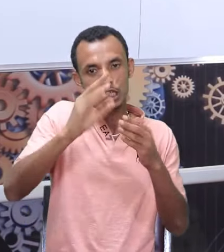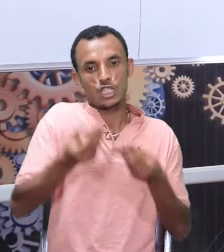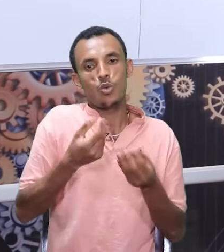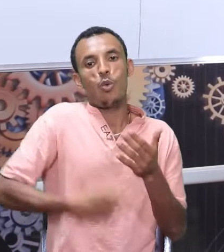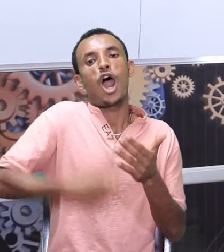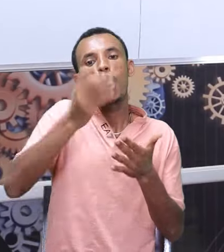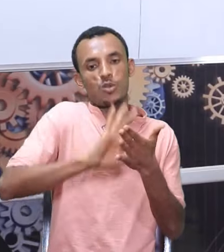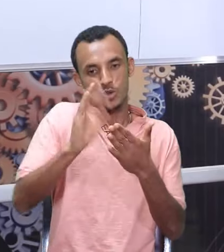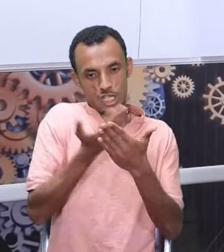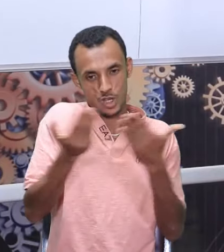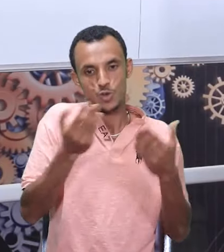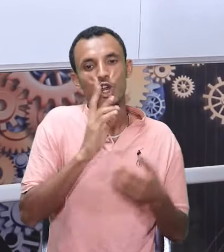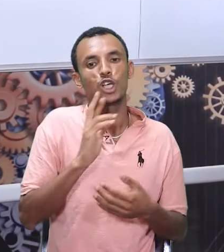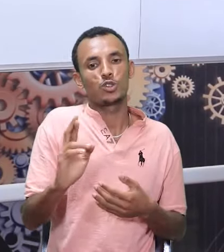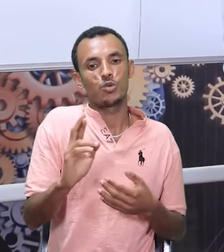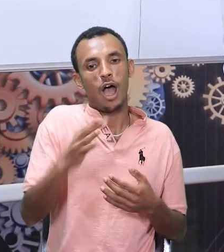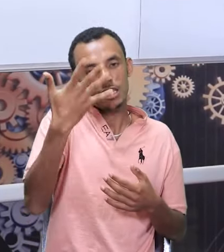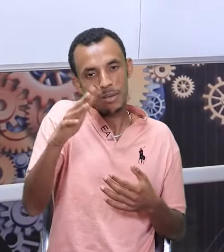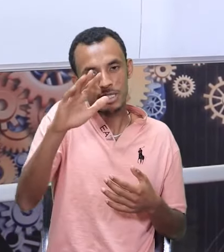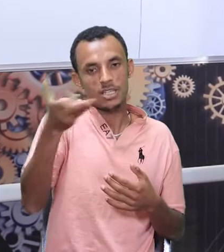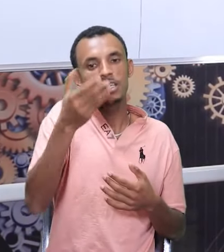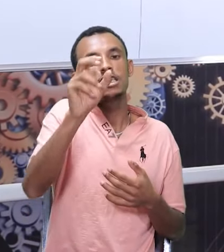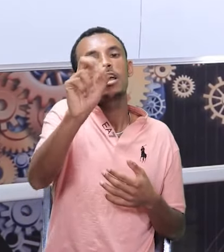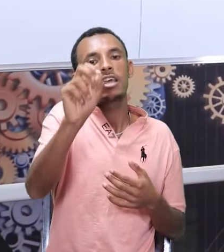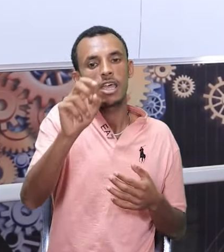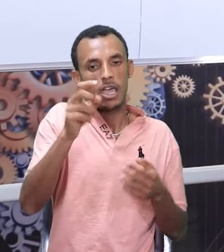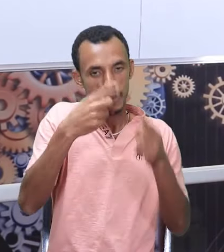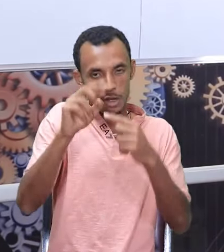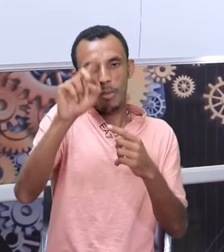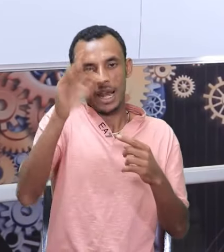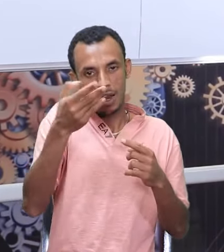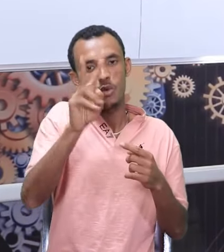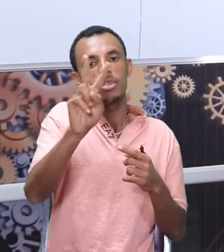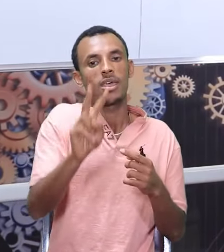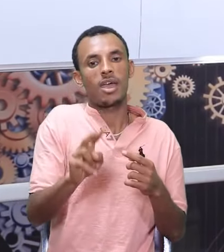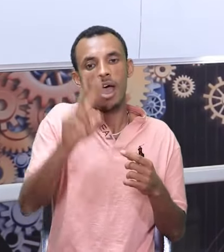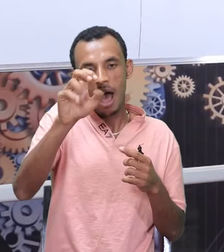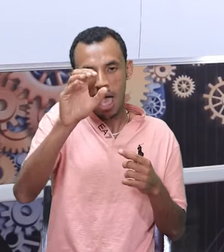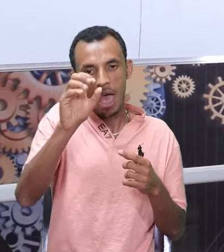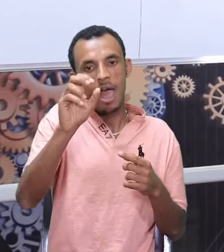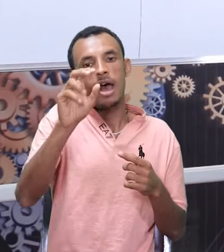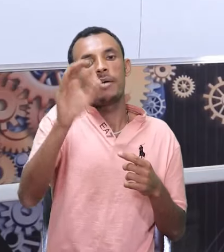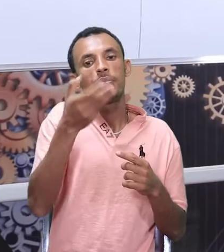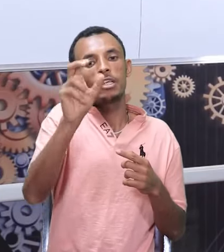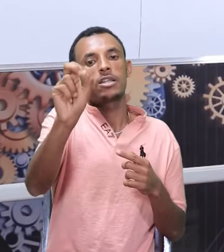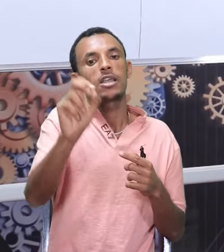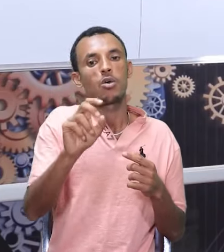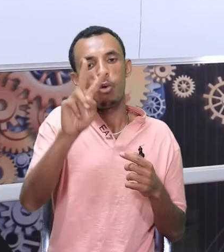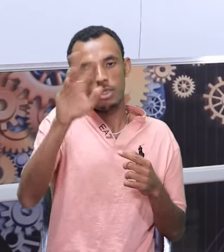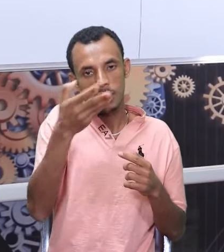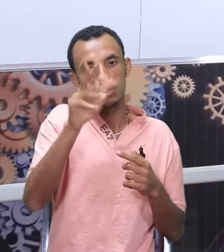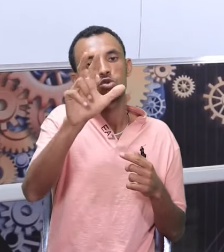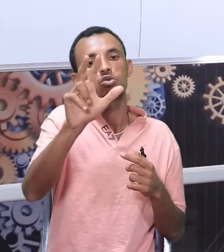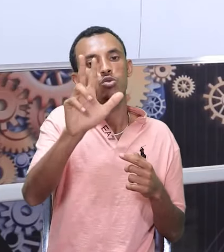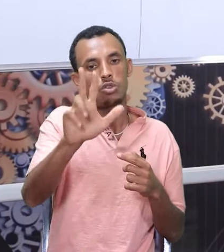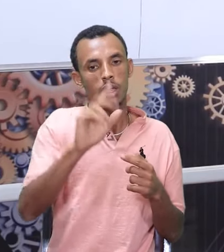ዋና ቁጥሮቹ የትኞቹ ናቸው? 15 30ኛ የመጣው በአንድ ሁለተኛ ነው። 20 30ኛ የመጣው በሁለት ሶስተኛ ነው።